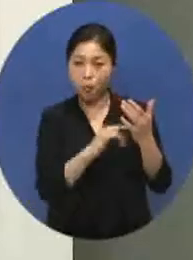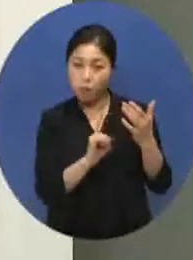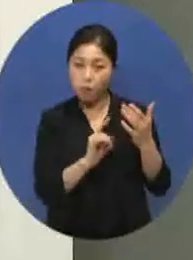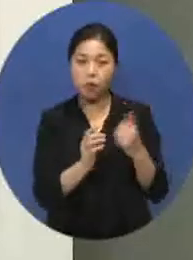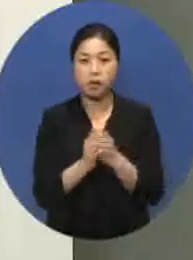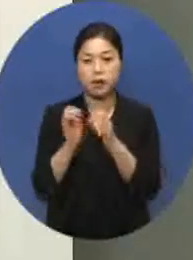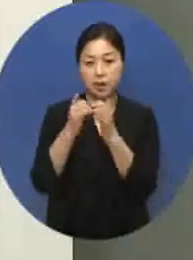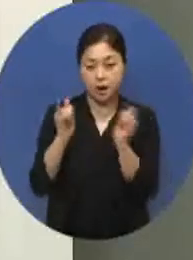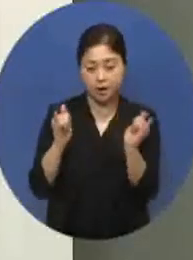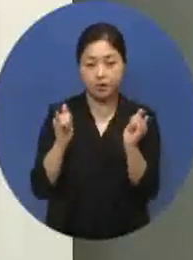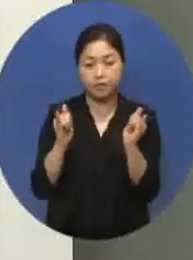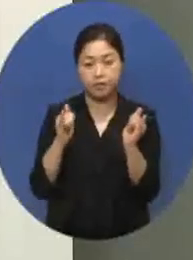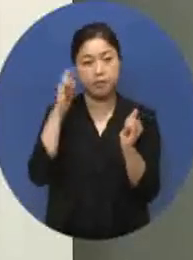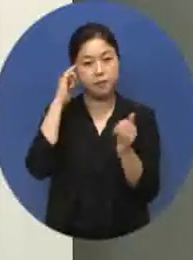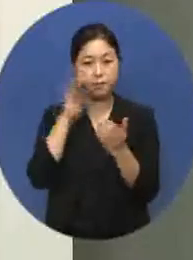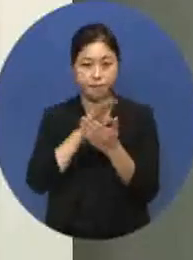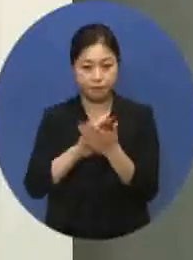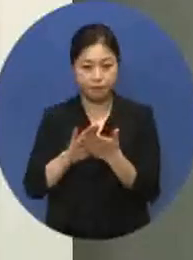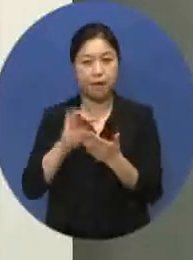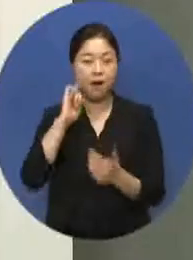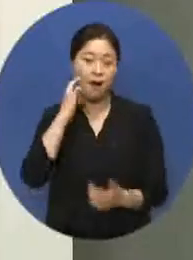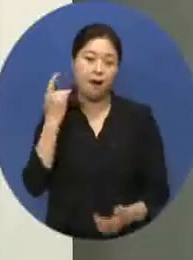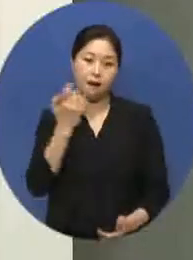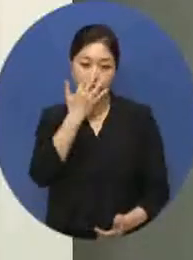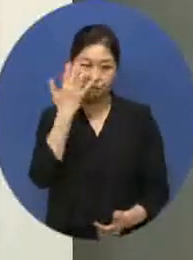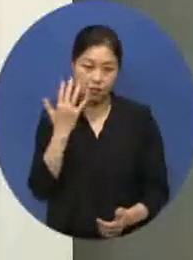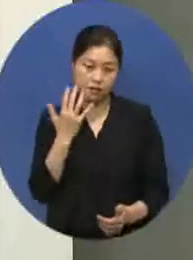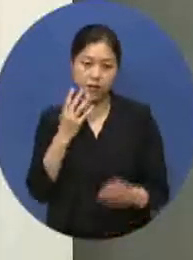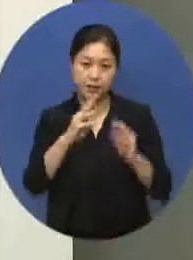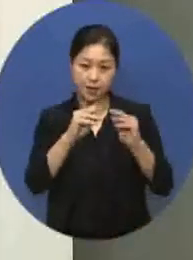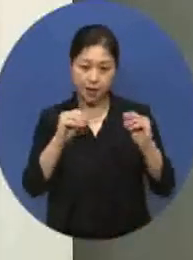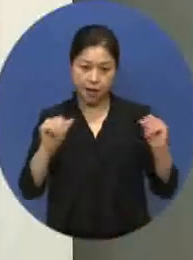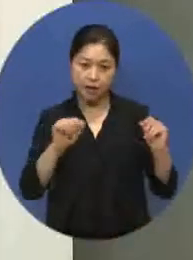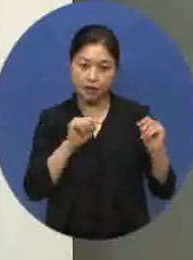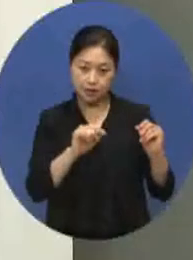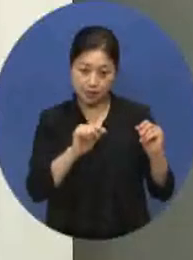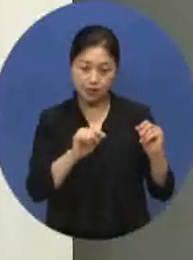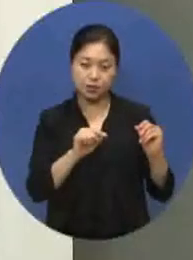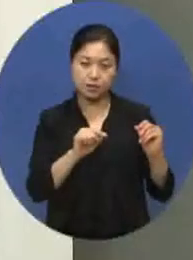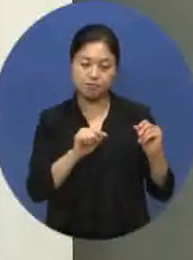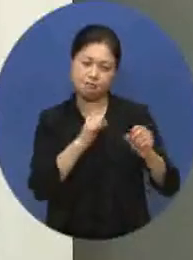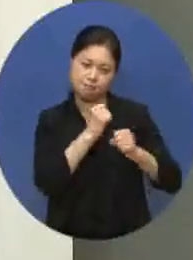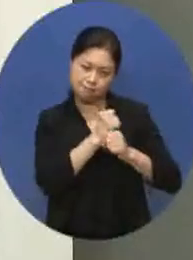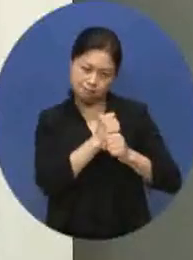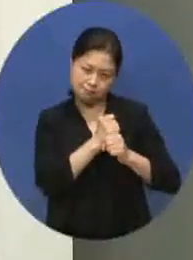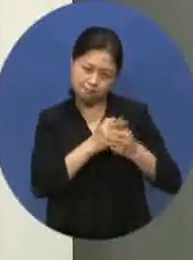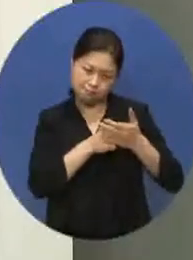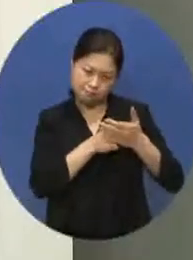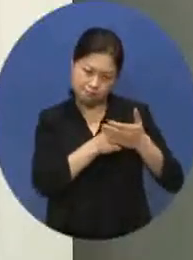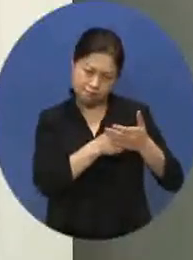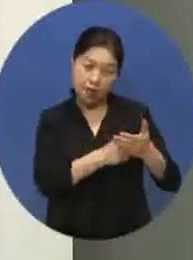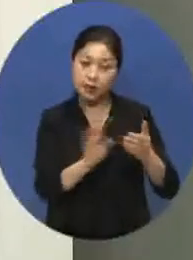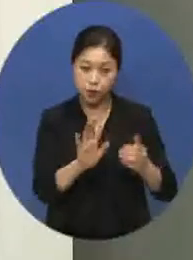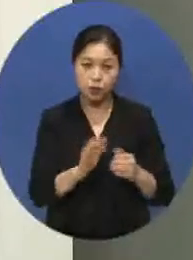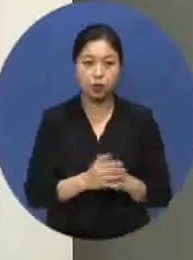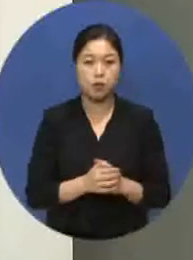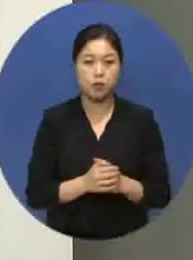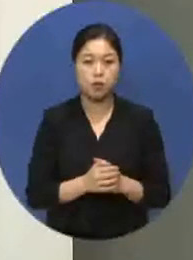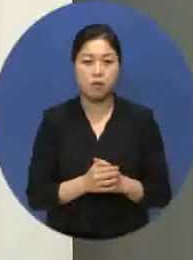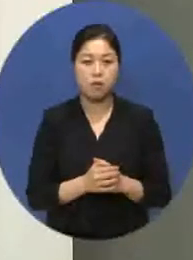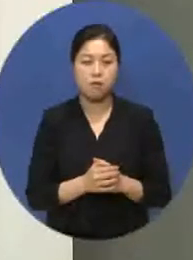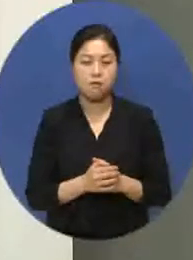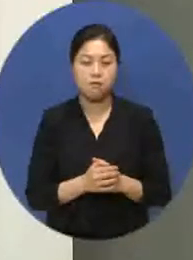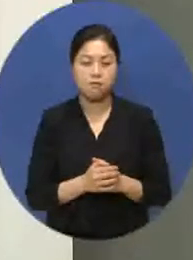인류가 평화롭고 아름다운 지구 땅을 개척해 온 것이 아니라